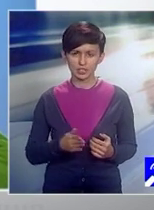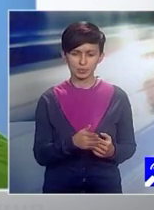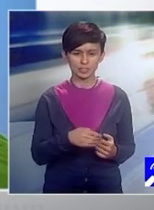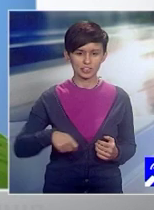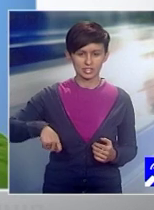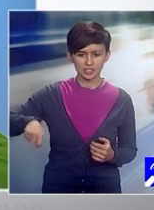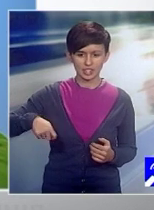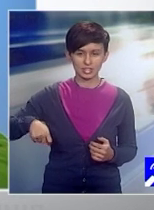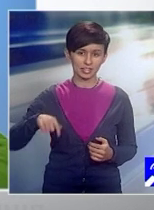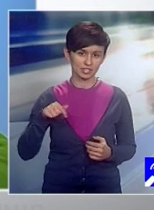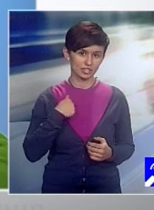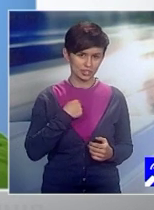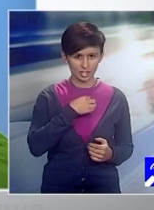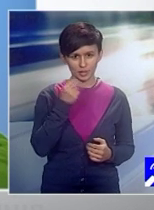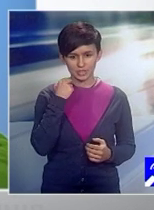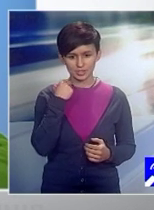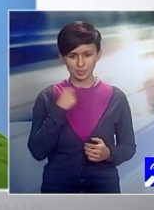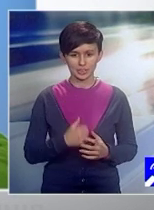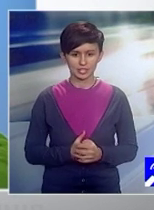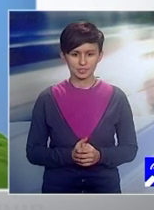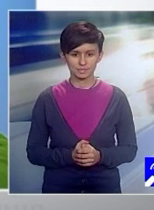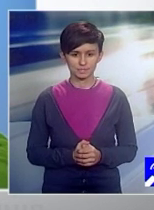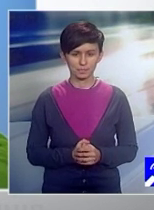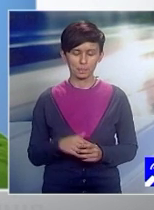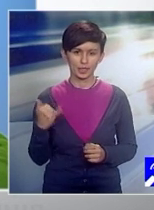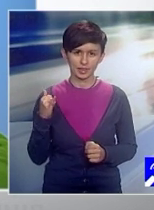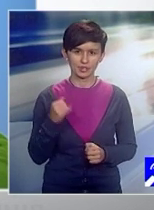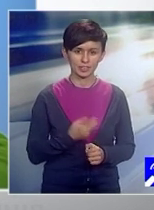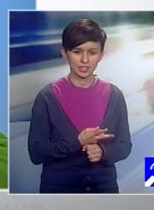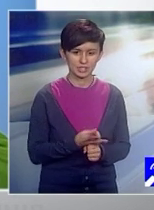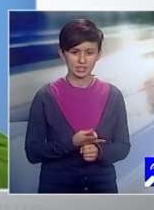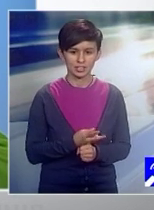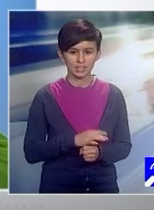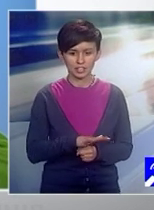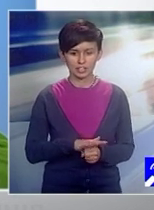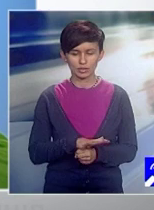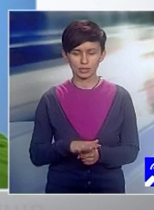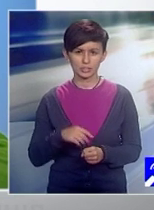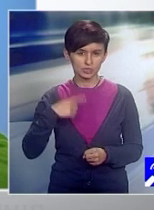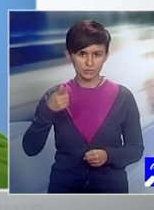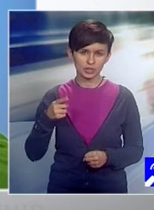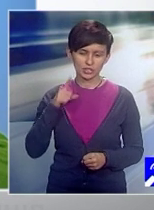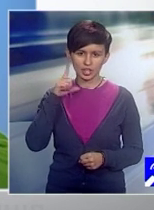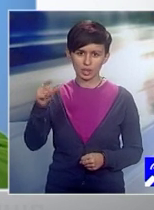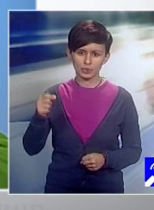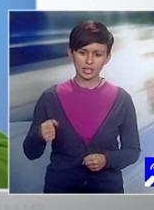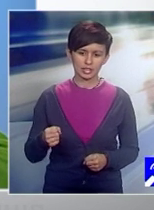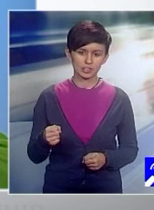mai pot eu mânca. Dar a venit toamna și toamna, după ce au plecat turiștii, ei de